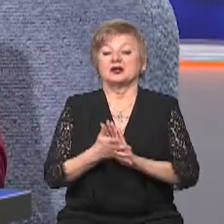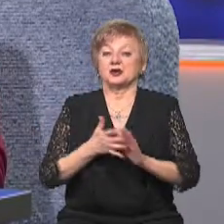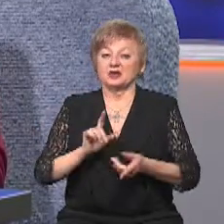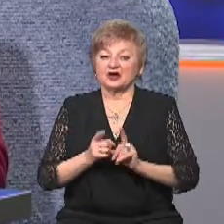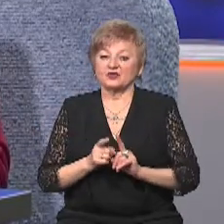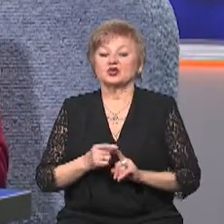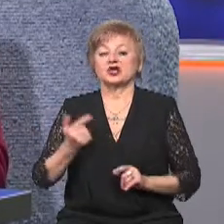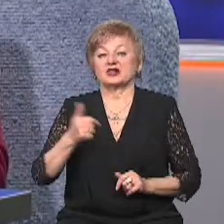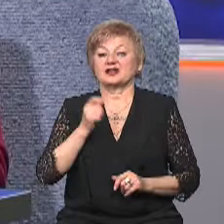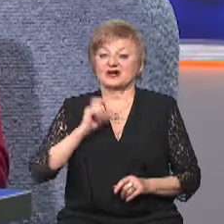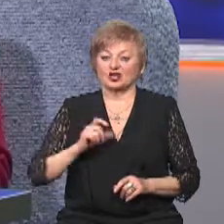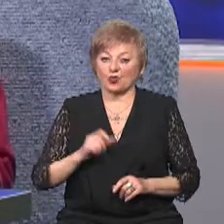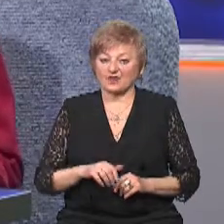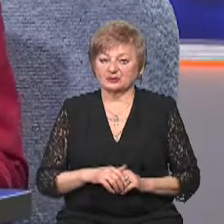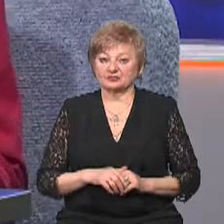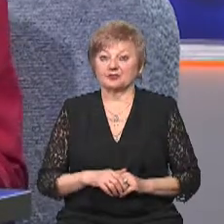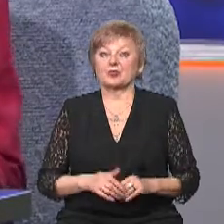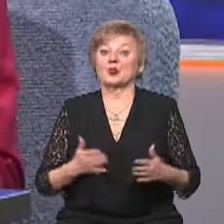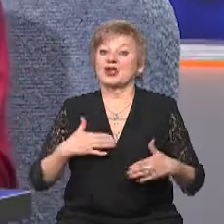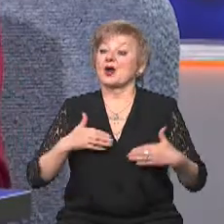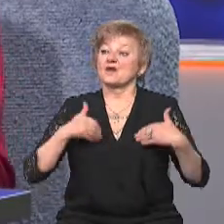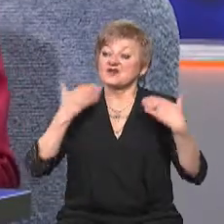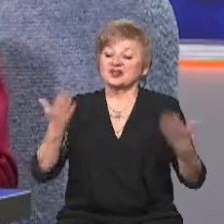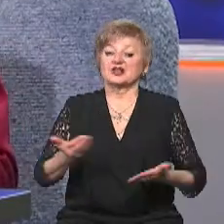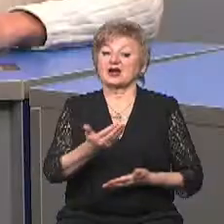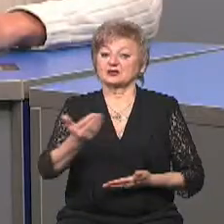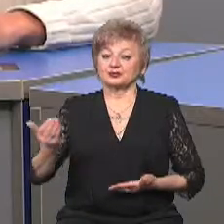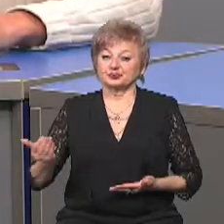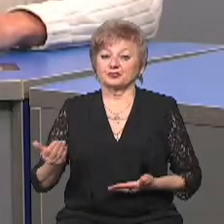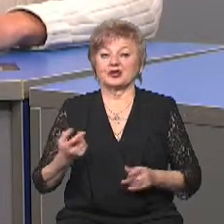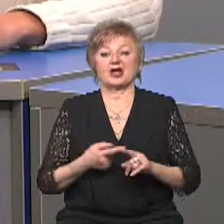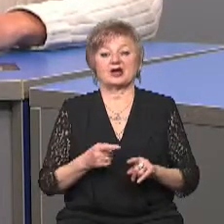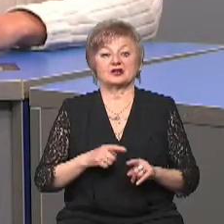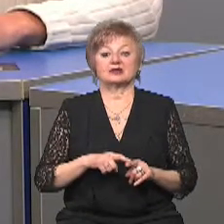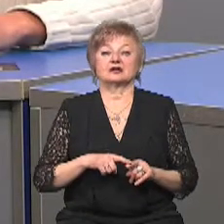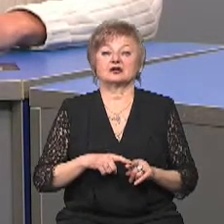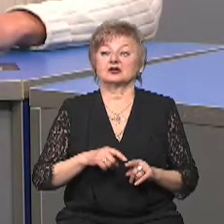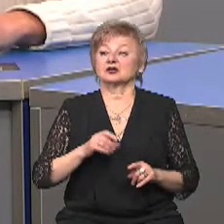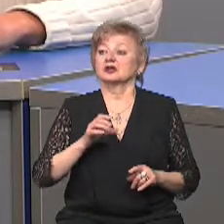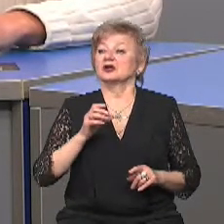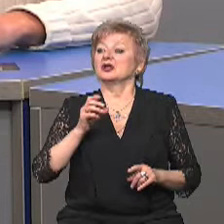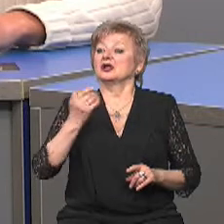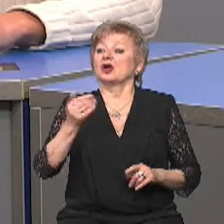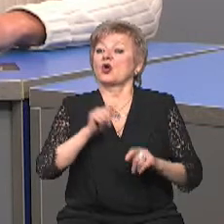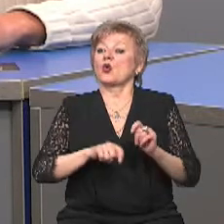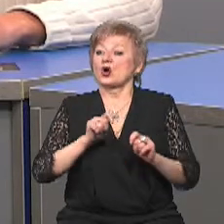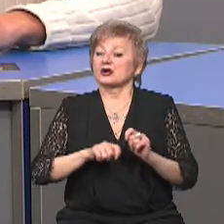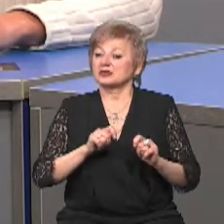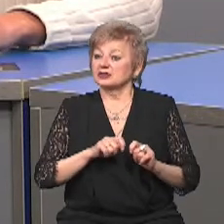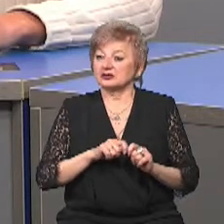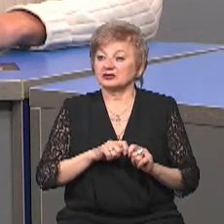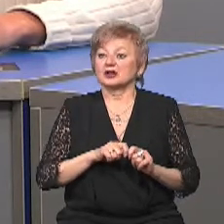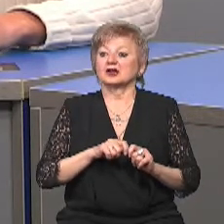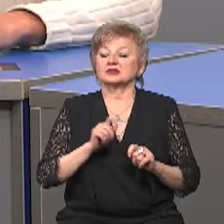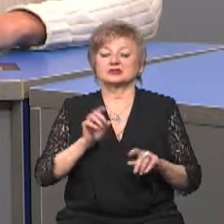мову жестів Галині Воротніковій. Я вітаю у нашій студії. Це Олександр Куріний, координатор акції